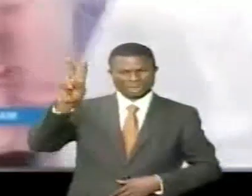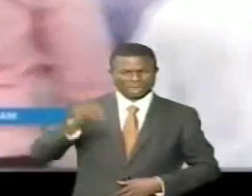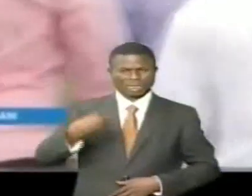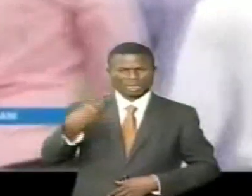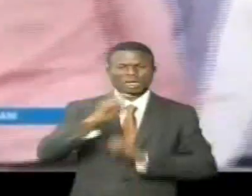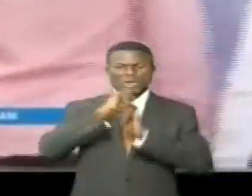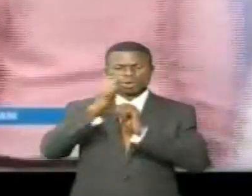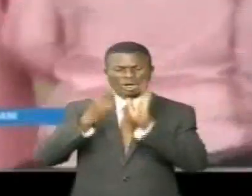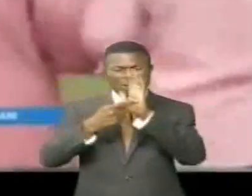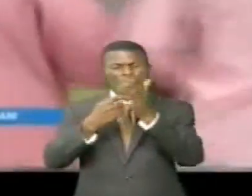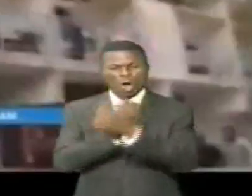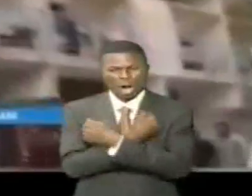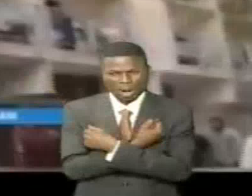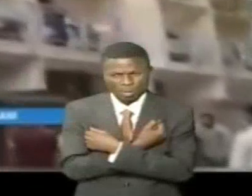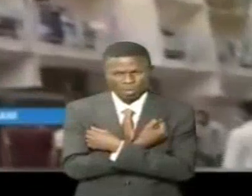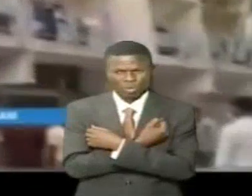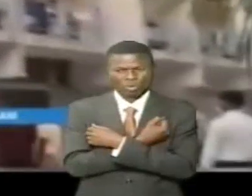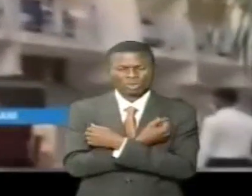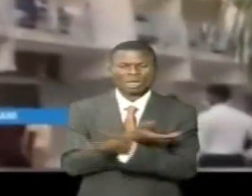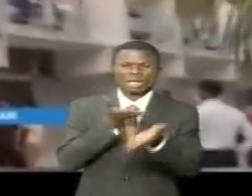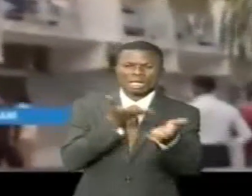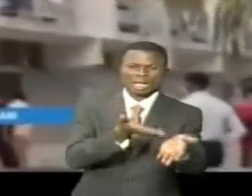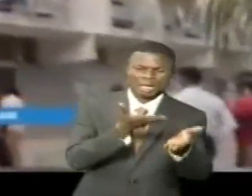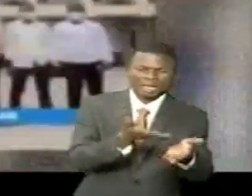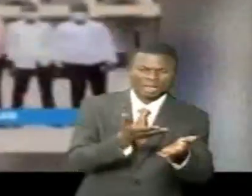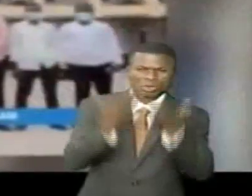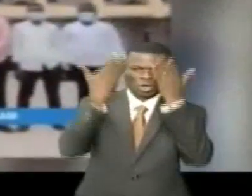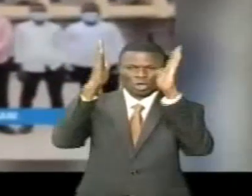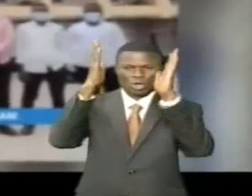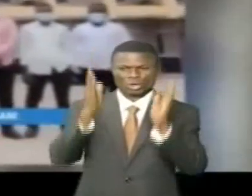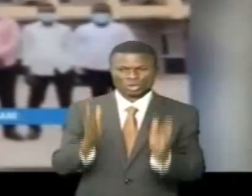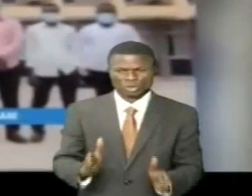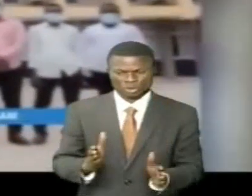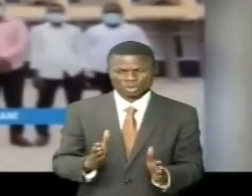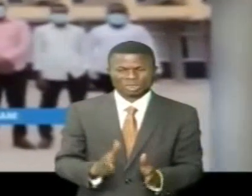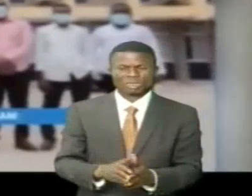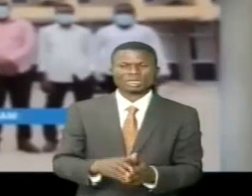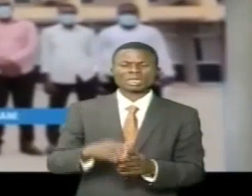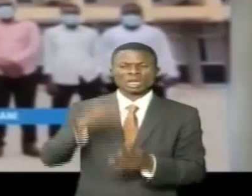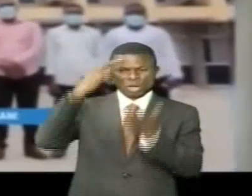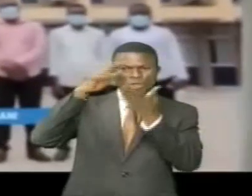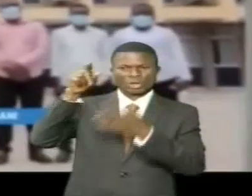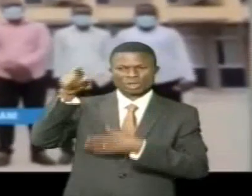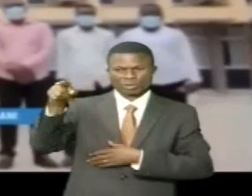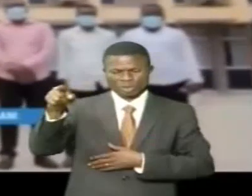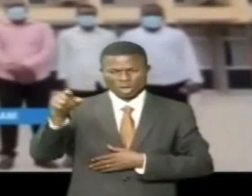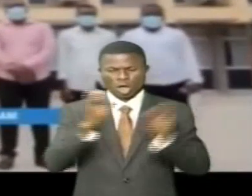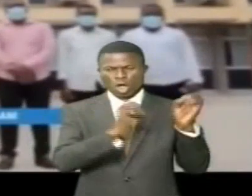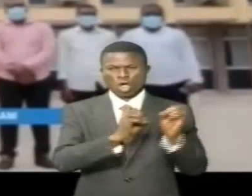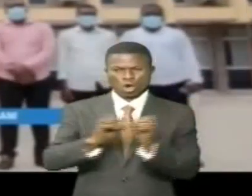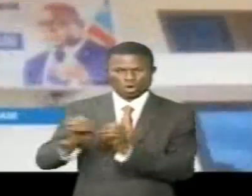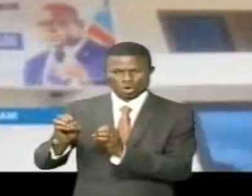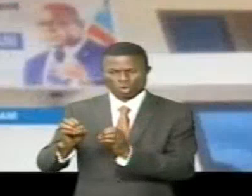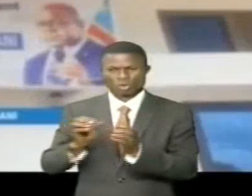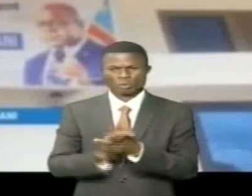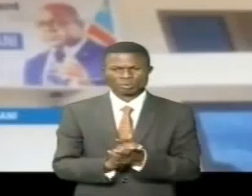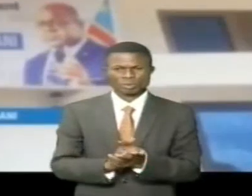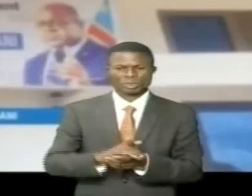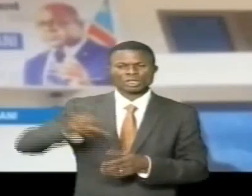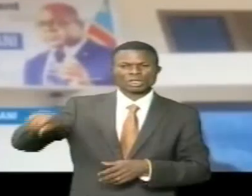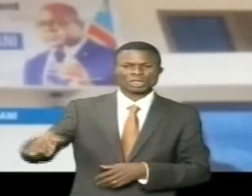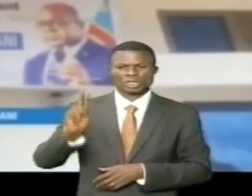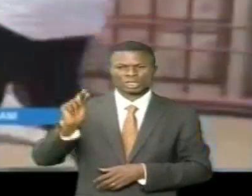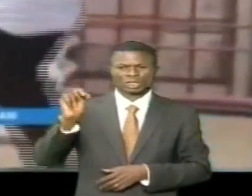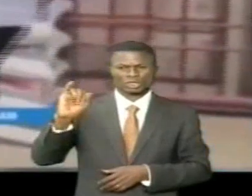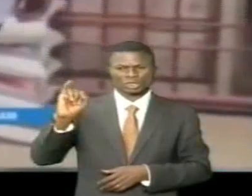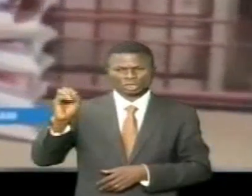cœur en assistant les étudiants pensionnaires de l'université de Kisangani. Cette organisation coordonnée par Junior Mata a